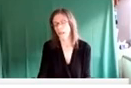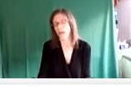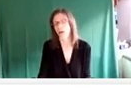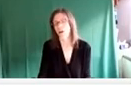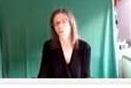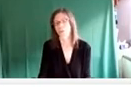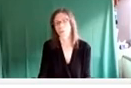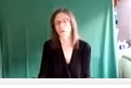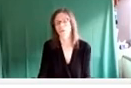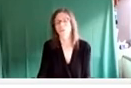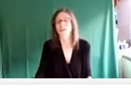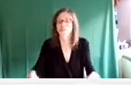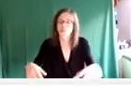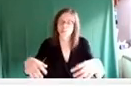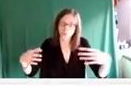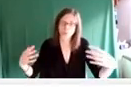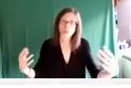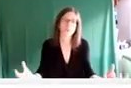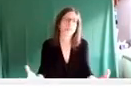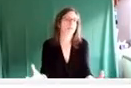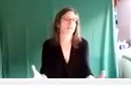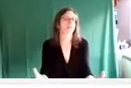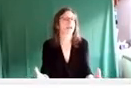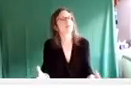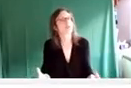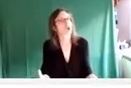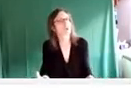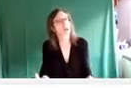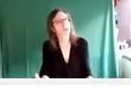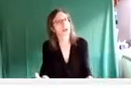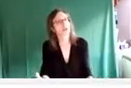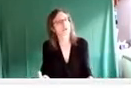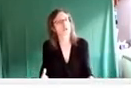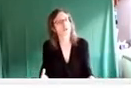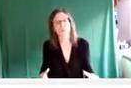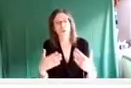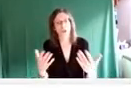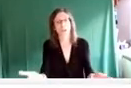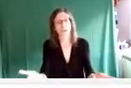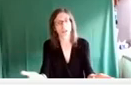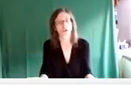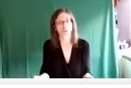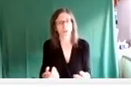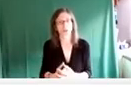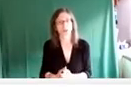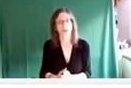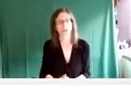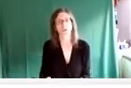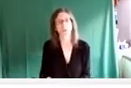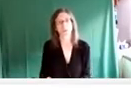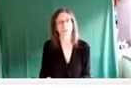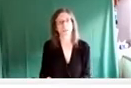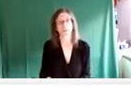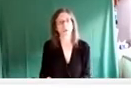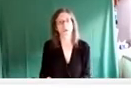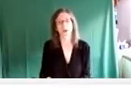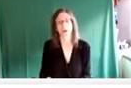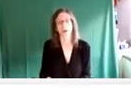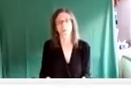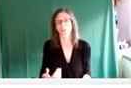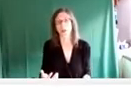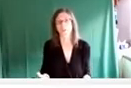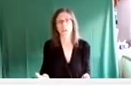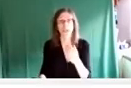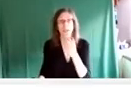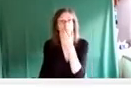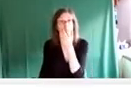idéal, mais c'est pour vous familiariser avec l'environnement de AIR Studio pour générer des documents de présentation,